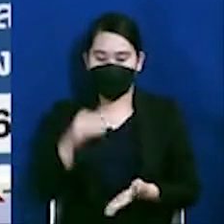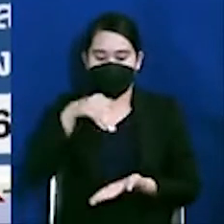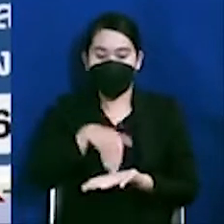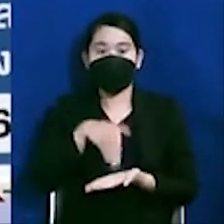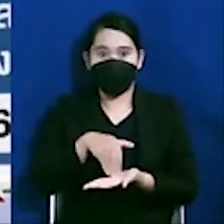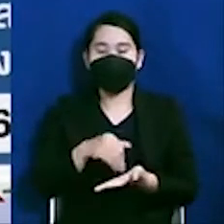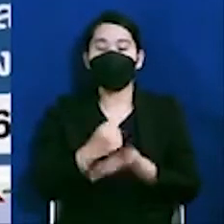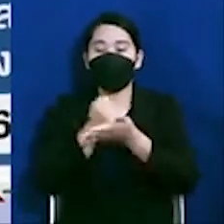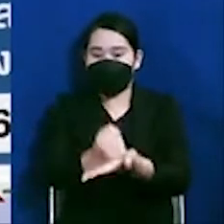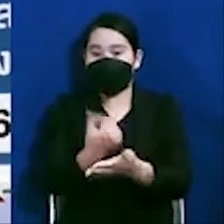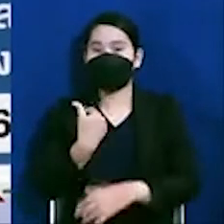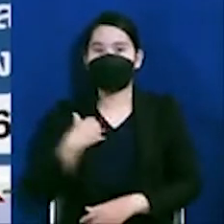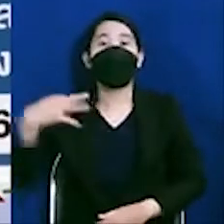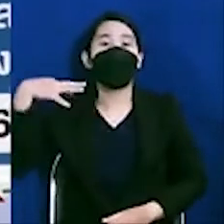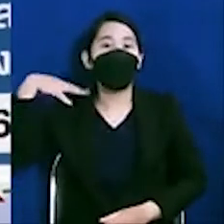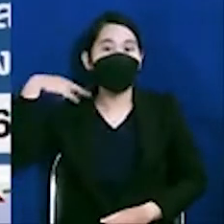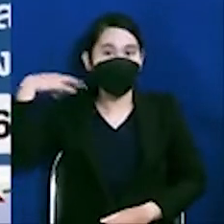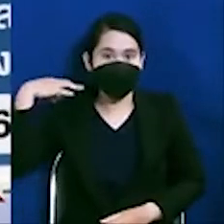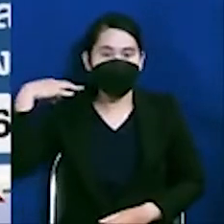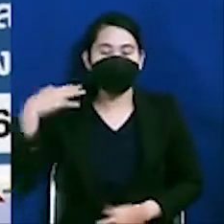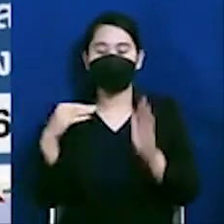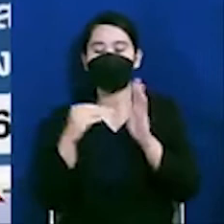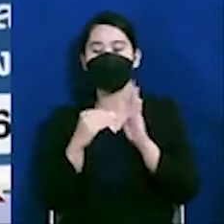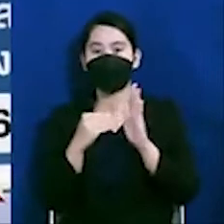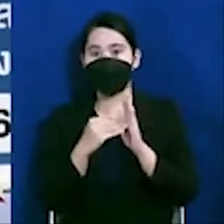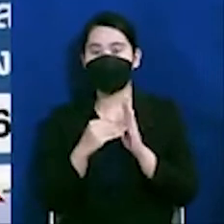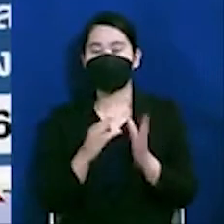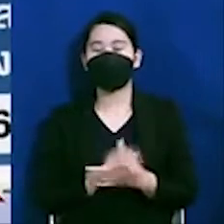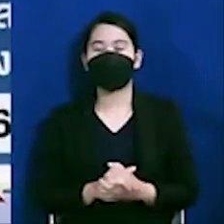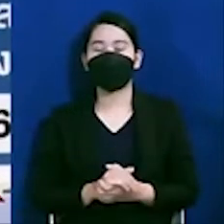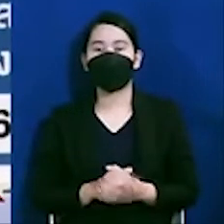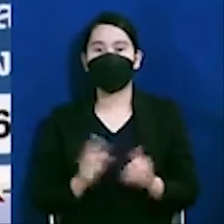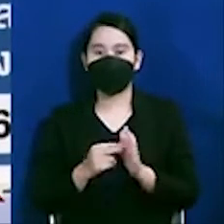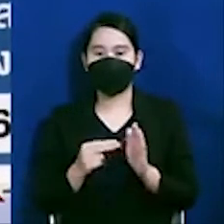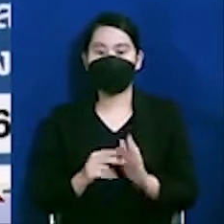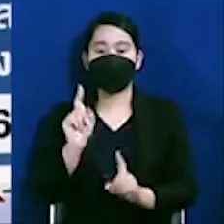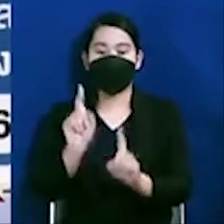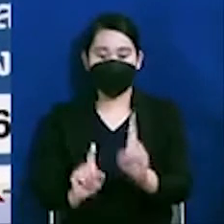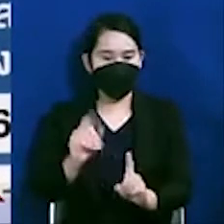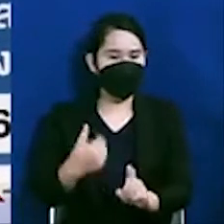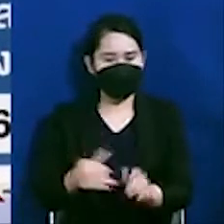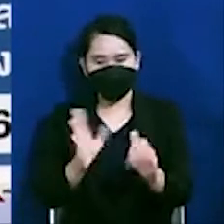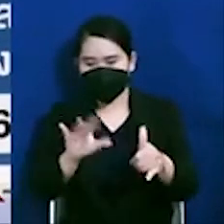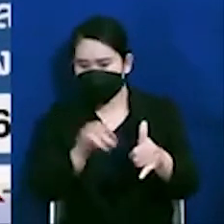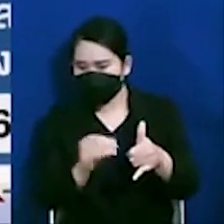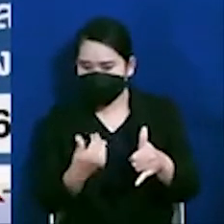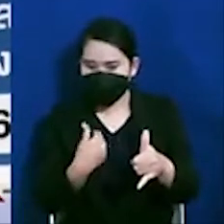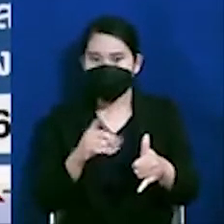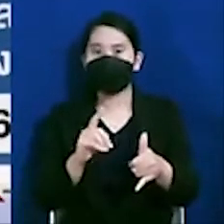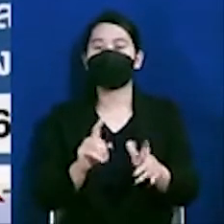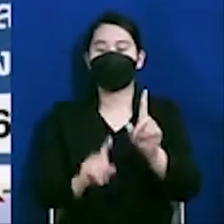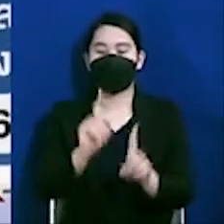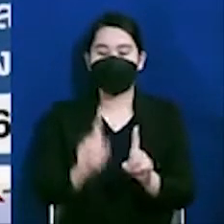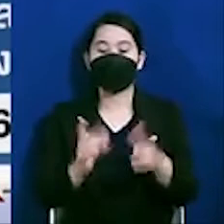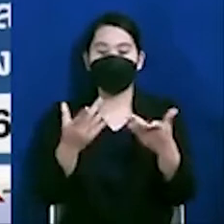เช่นอาจจะเป็นอาสาสมัครนี้นะครับของกรุงเทพฯที่ตรงนั้นนะครับเป็นผู้ประเมินขั้นแรกร่วมกับคนไข้แล้วก็จะมีทีมแพทย์